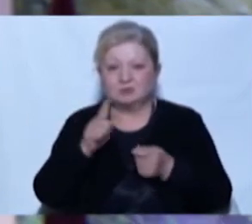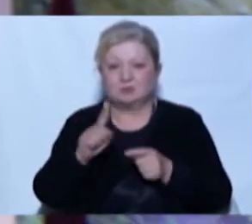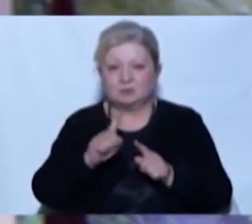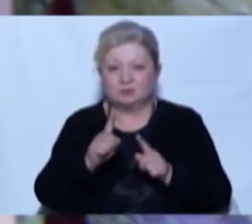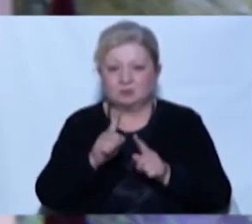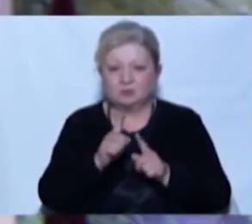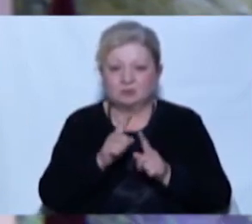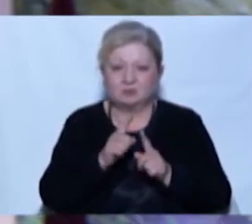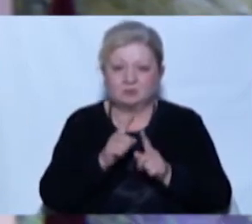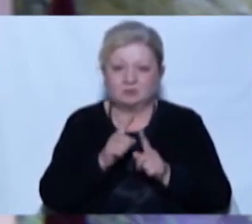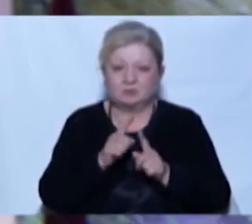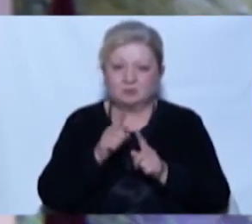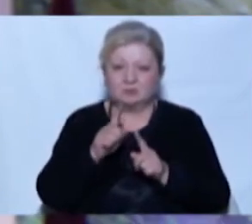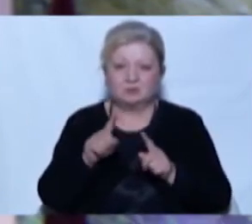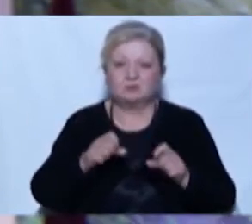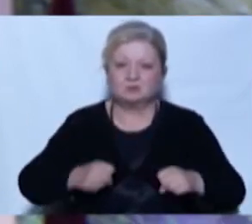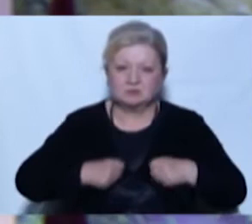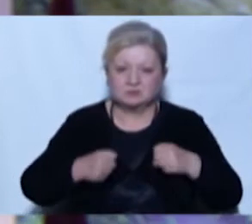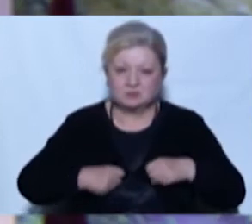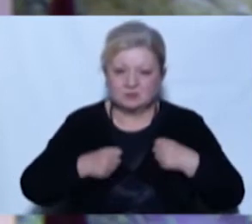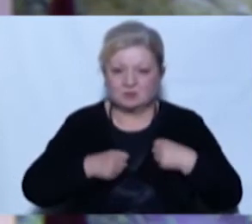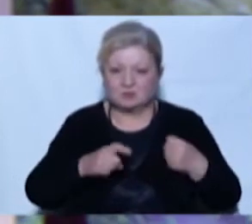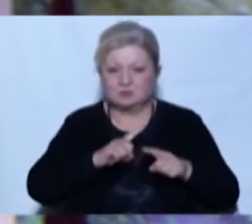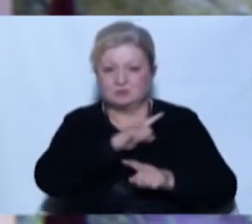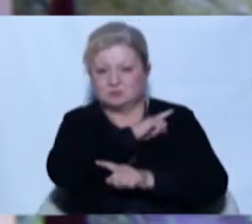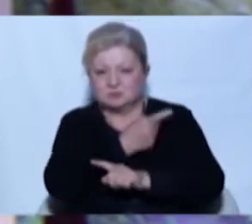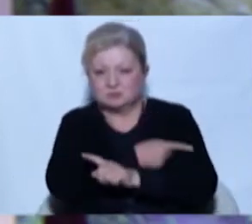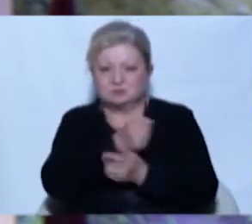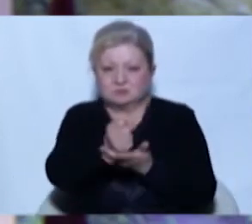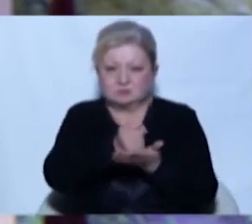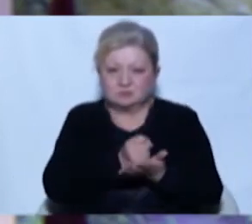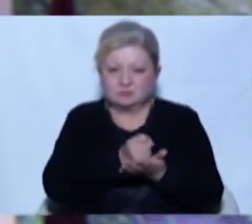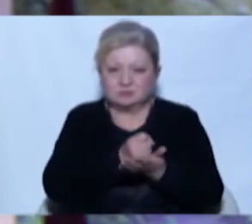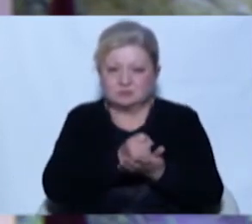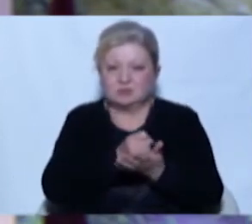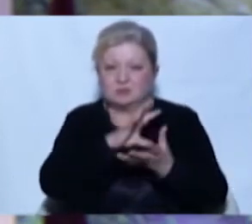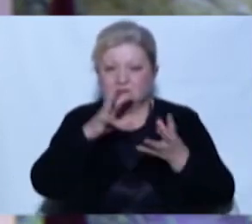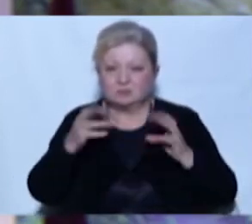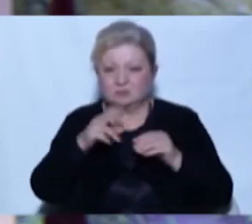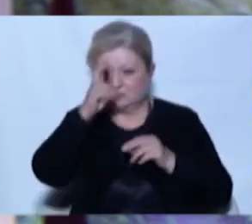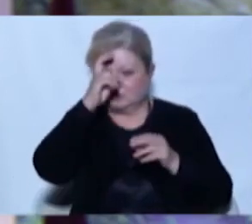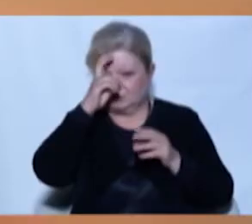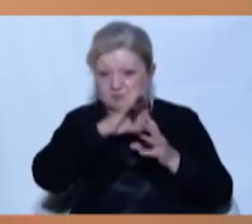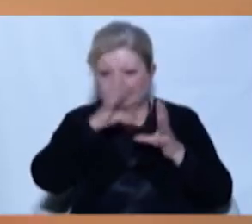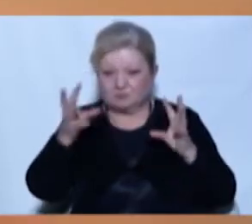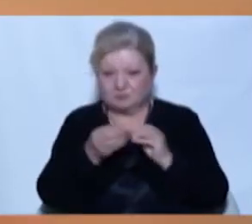რომელმაც სადა ძალისმიერი მეთოდებით შეენარჩუნებინა ქვეყნის მთლიანობა